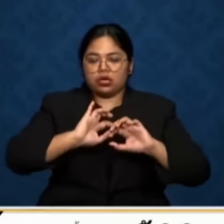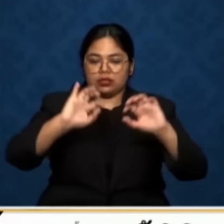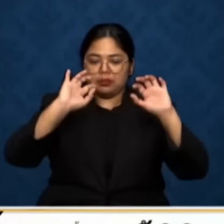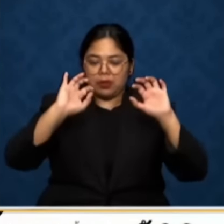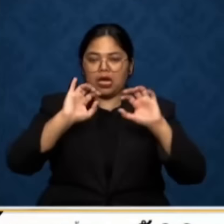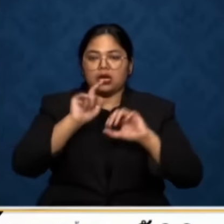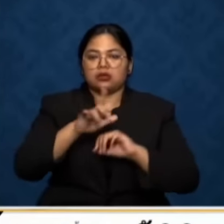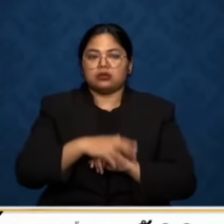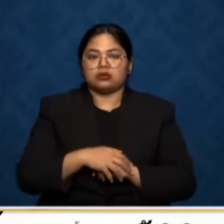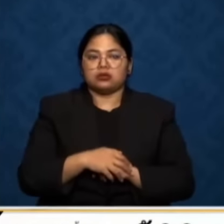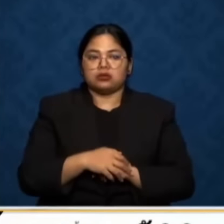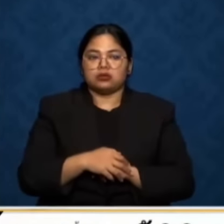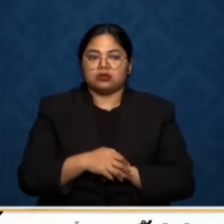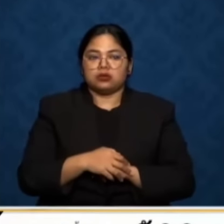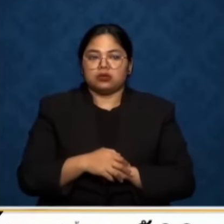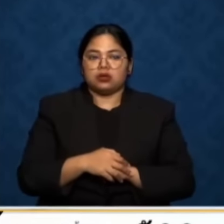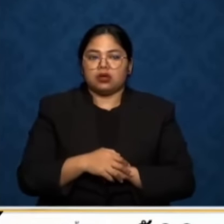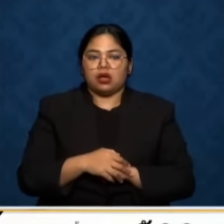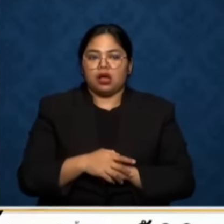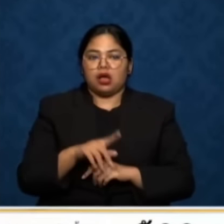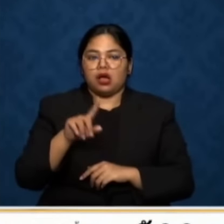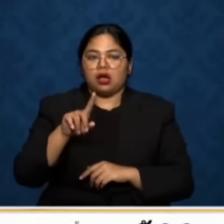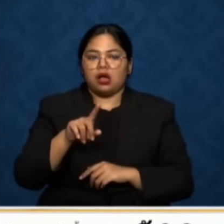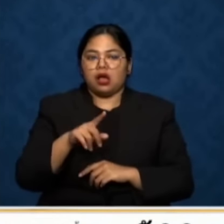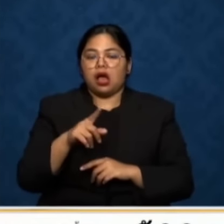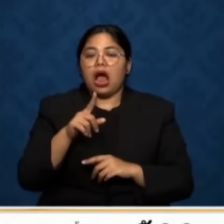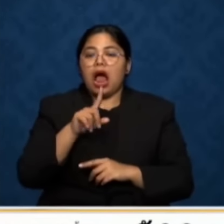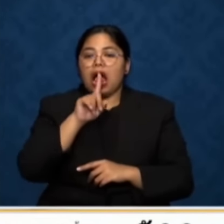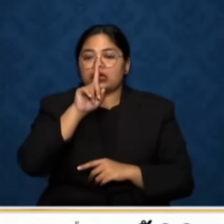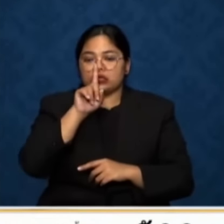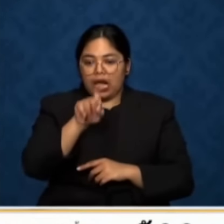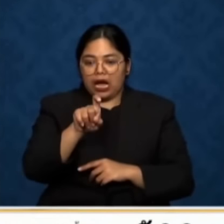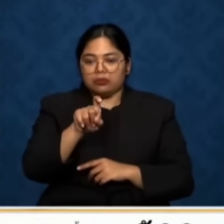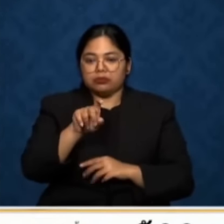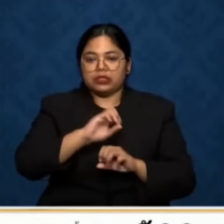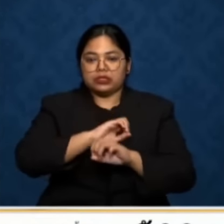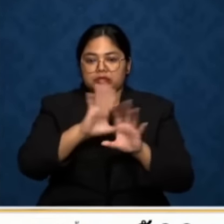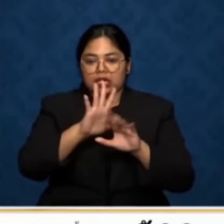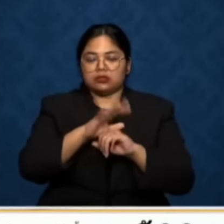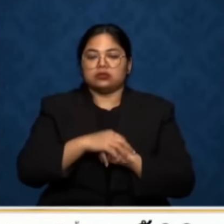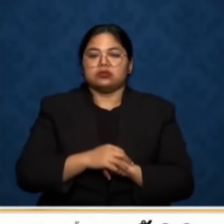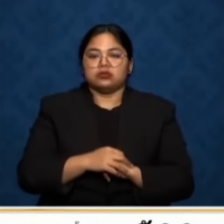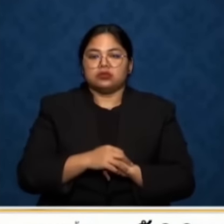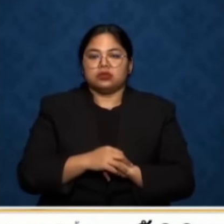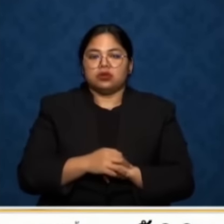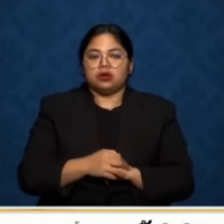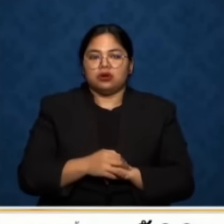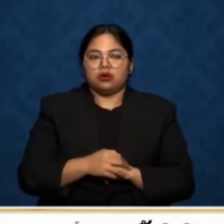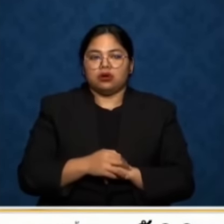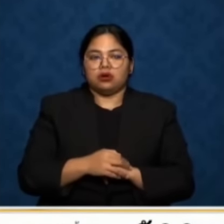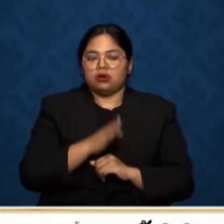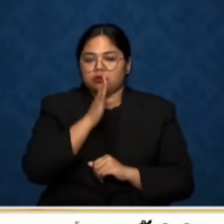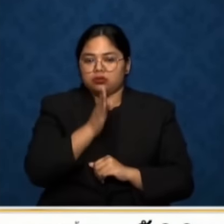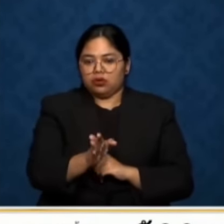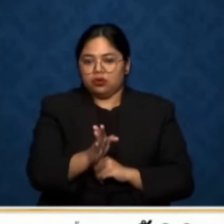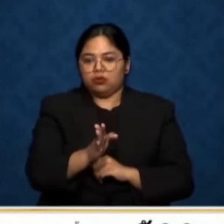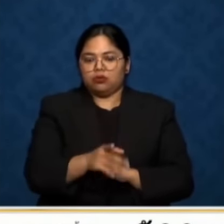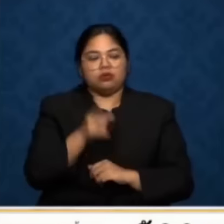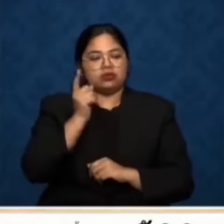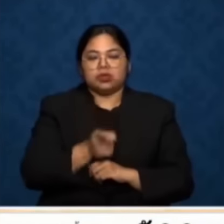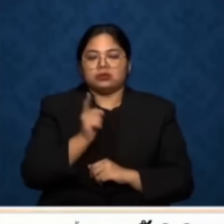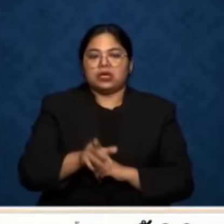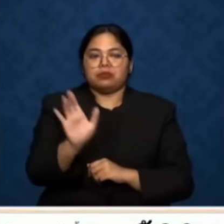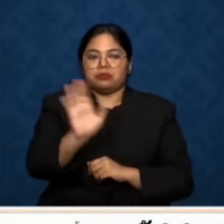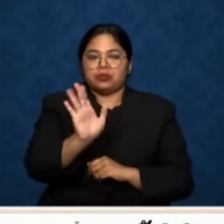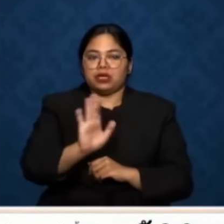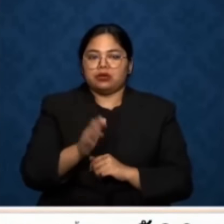าขอให้ตั้งคำถามให้ชัดเจนแล้วก็ขอให้สรุปนะคะไม่วกเวียนแล้วก็ซ้ำซากค่ะขอบคุณค่ะ ครับขอบคุ